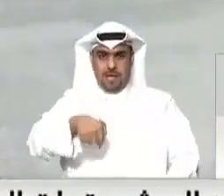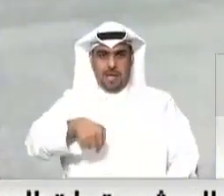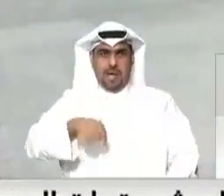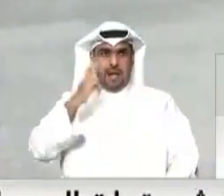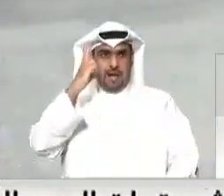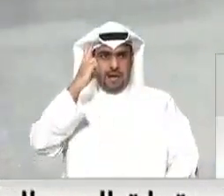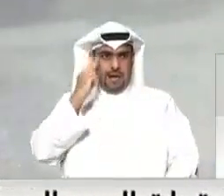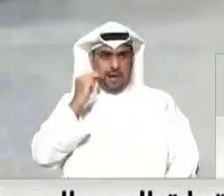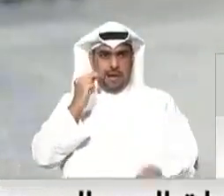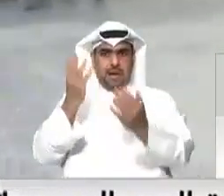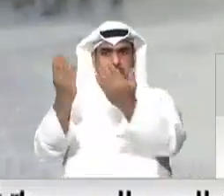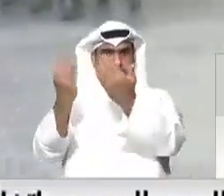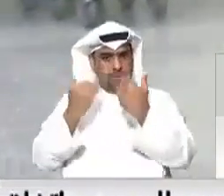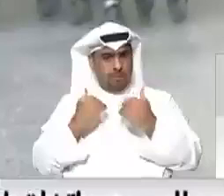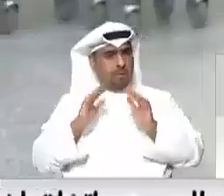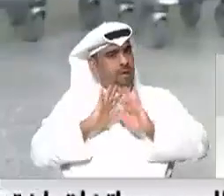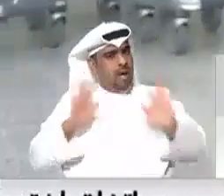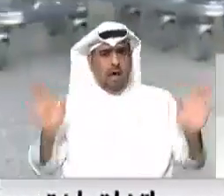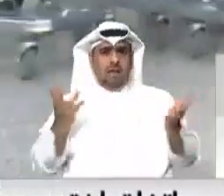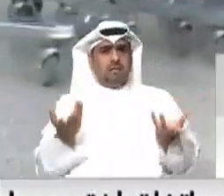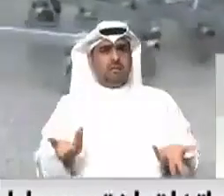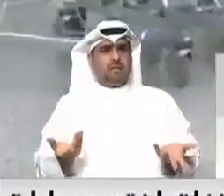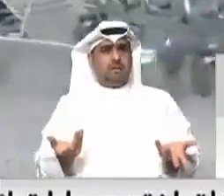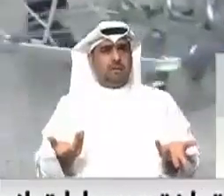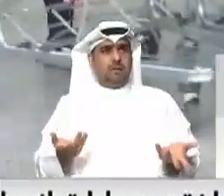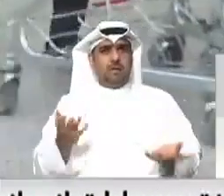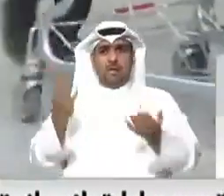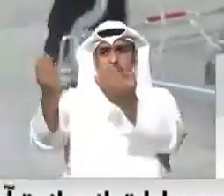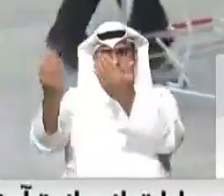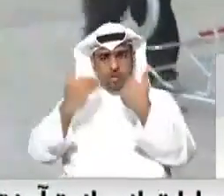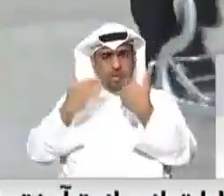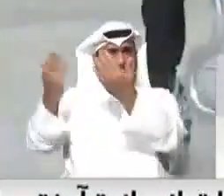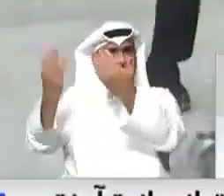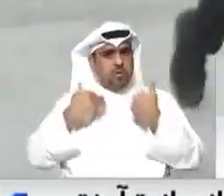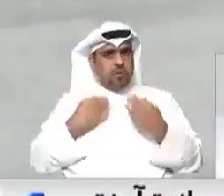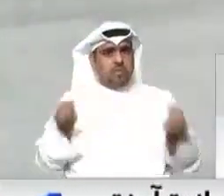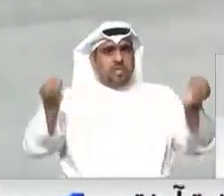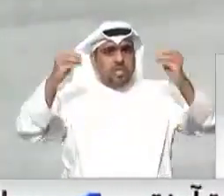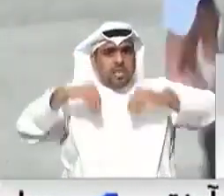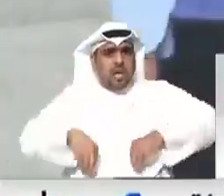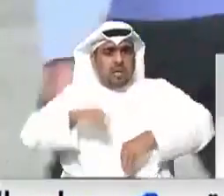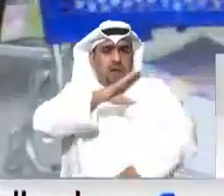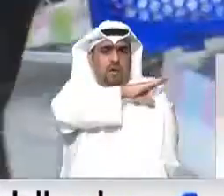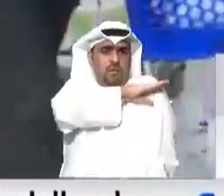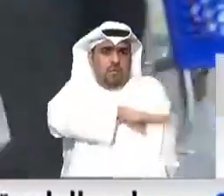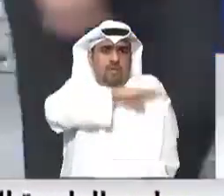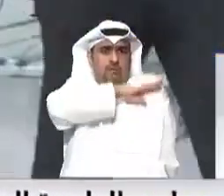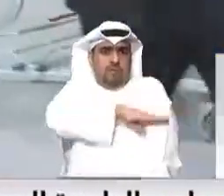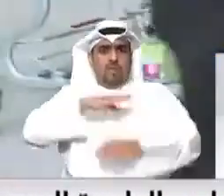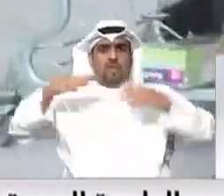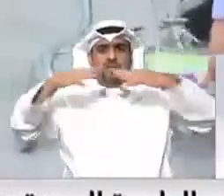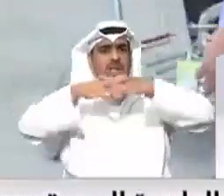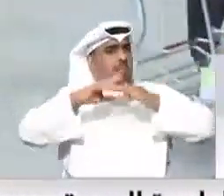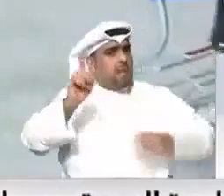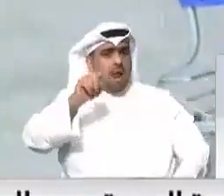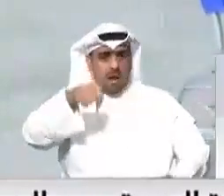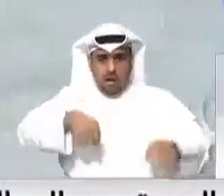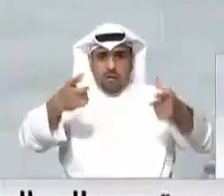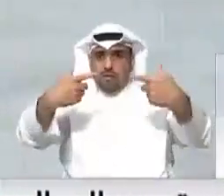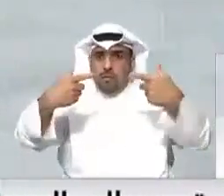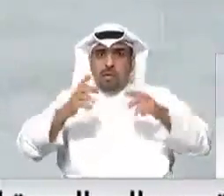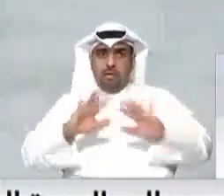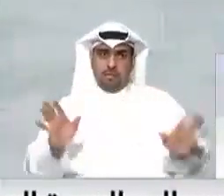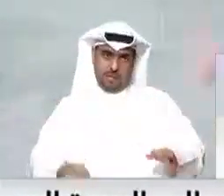التكدس بالعماله والتكدس نبي كل شيء يكون بالذكاء الصناعي وكل شيء يكون بالوسائط الالكترونيه للطالب